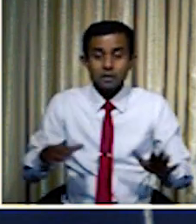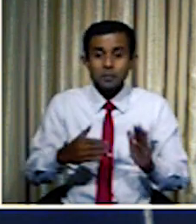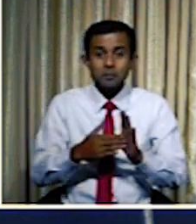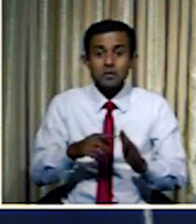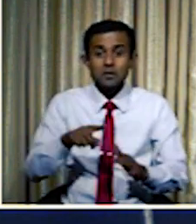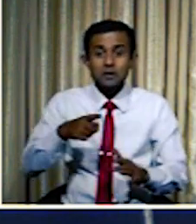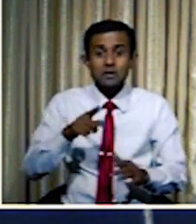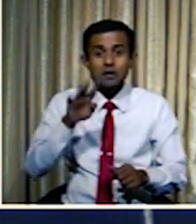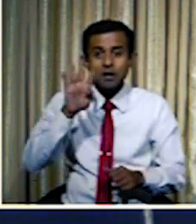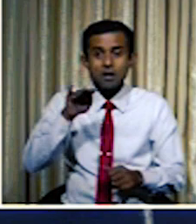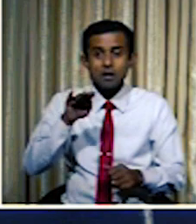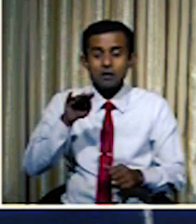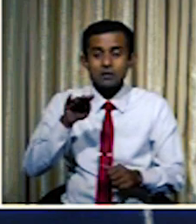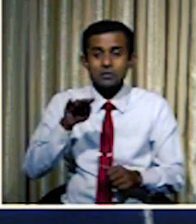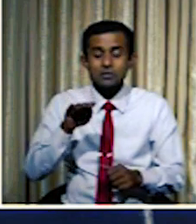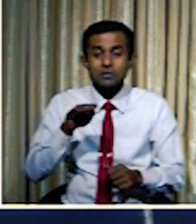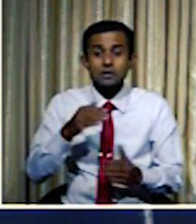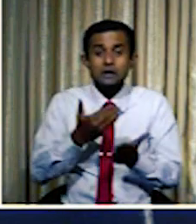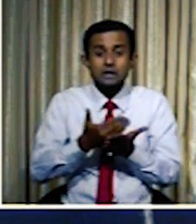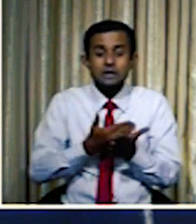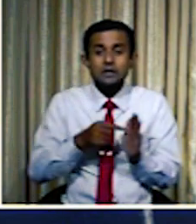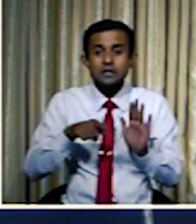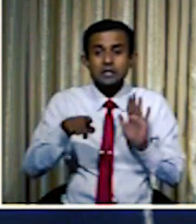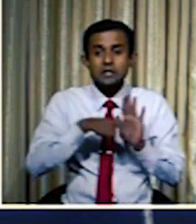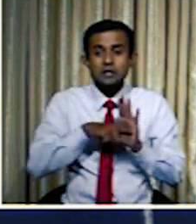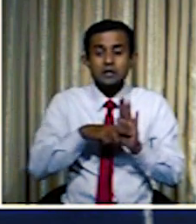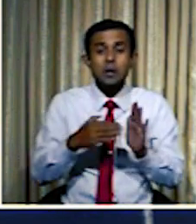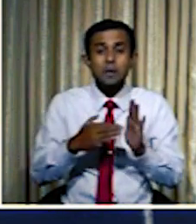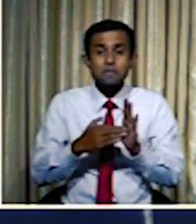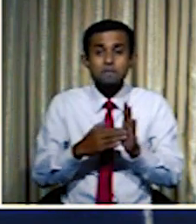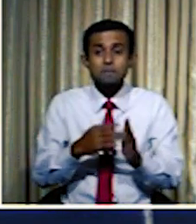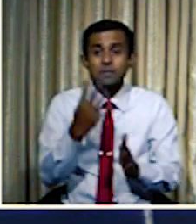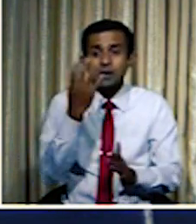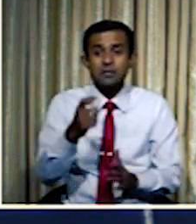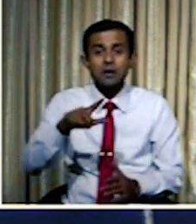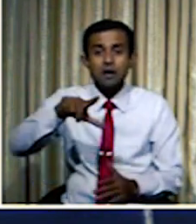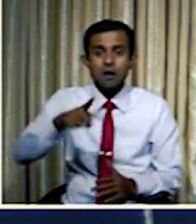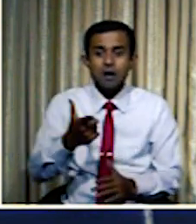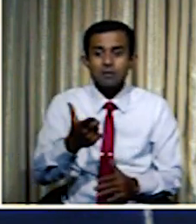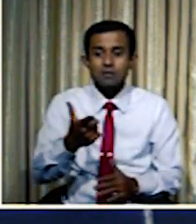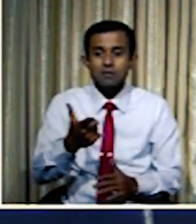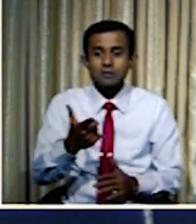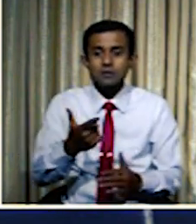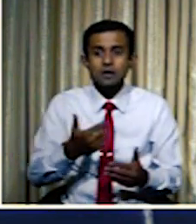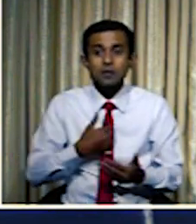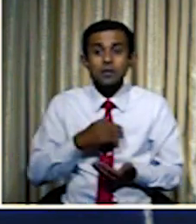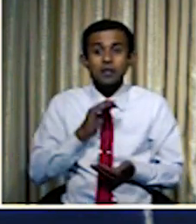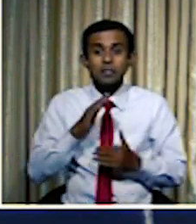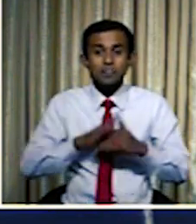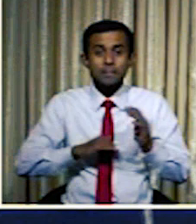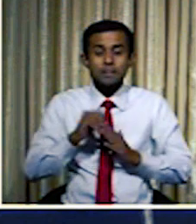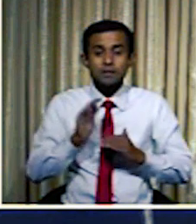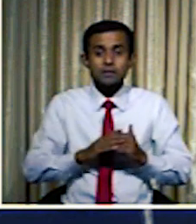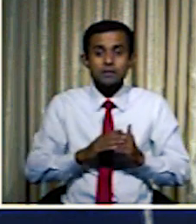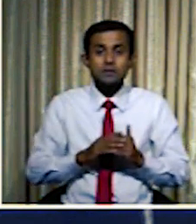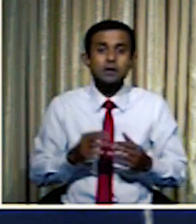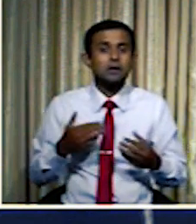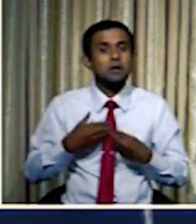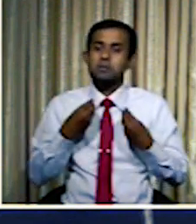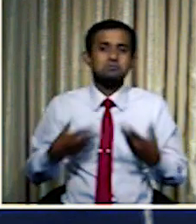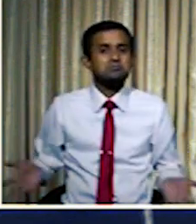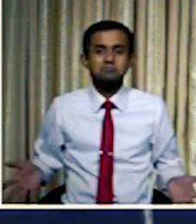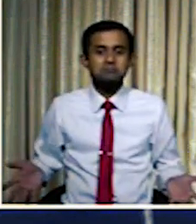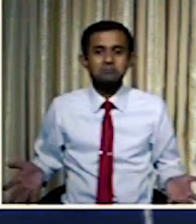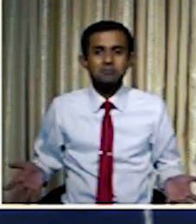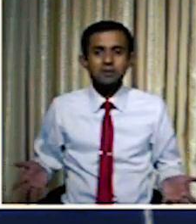ඒ කියන්නේ ඉතිරිය වෙන්නේ ඍණ ඩොලර් මිලියන 4700යි. එතකොට අපේ අතේ ඒ කියන්නේ බංකොලොත්